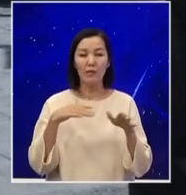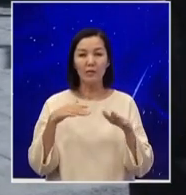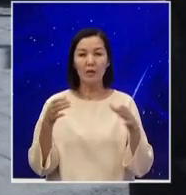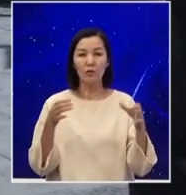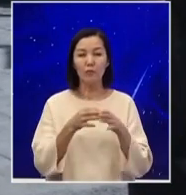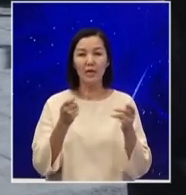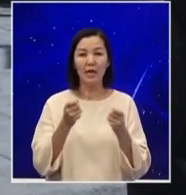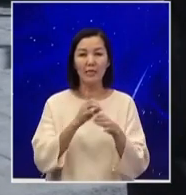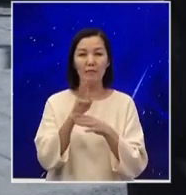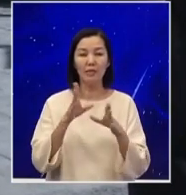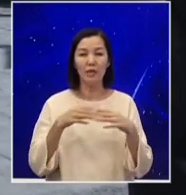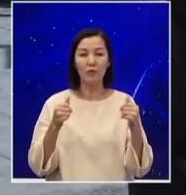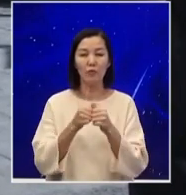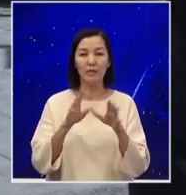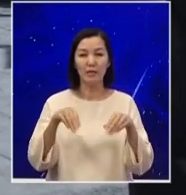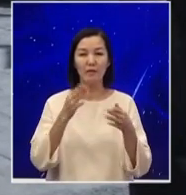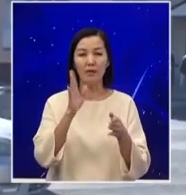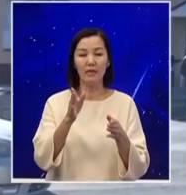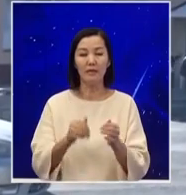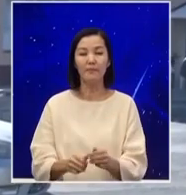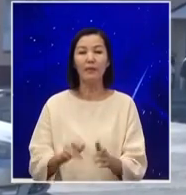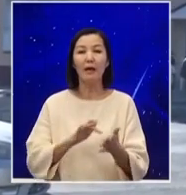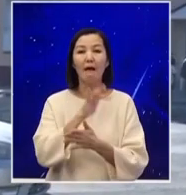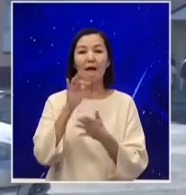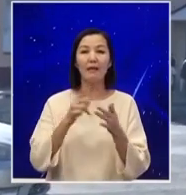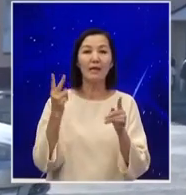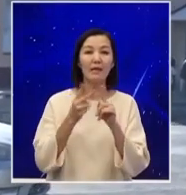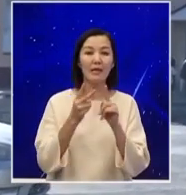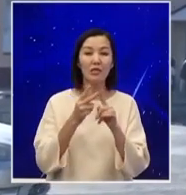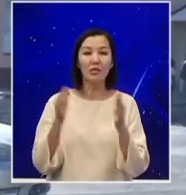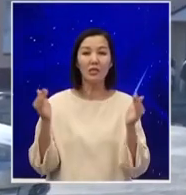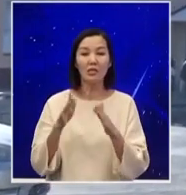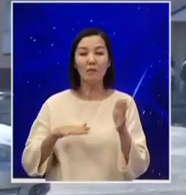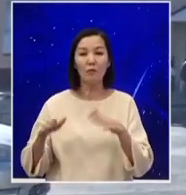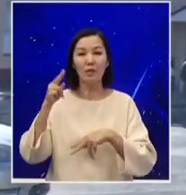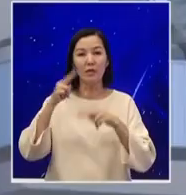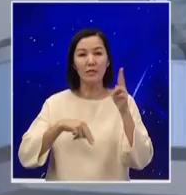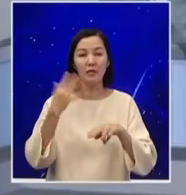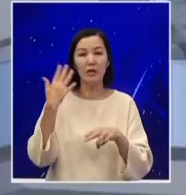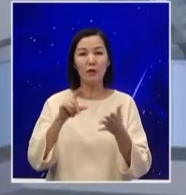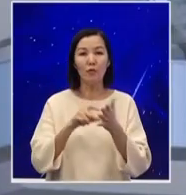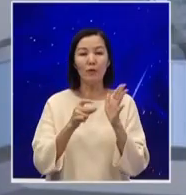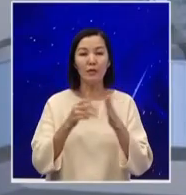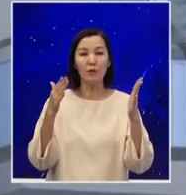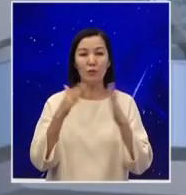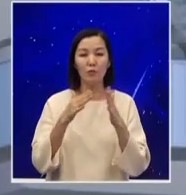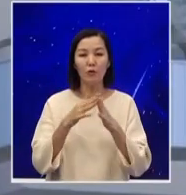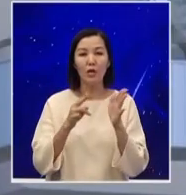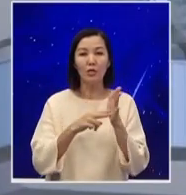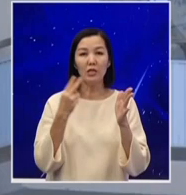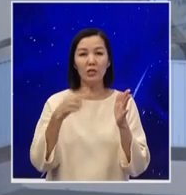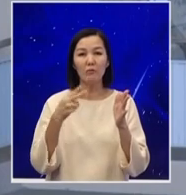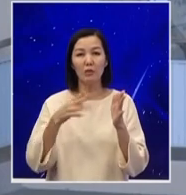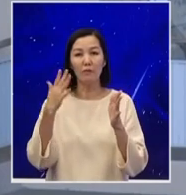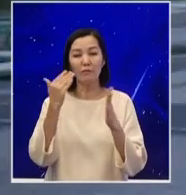қамтылған отбасылар тек қана соларға берілетін болады. Қаладағы екінші ықшам ауданынан бой көтерген бұл 50 пәтерлі тұрғын үй